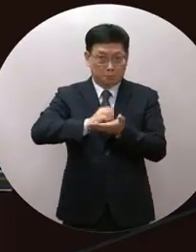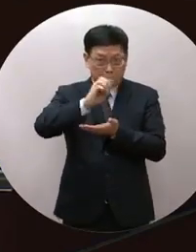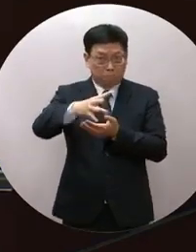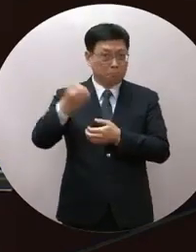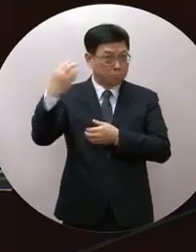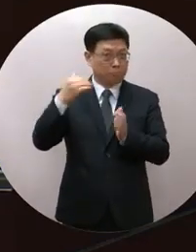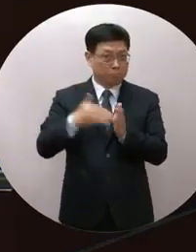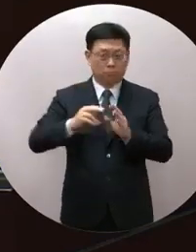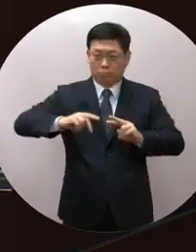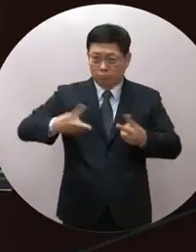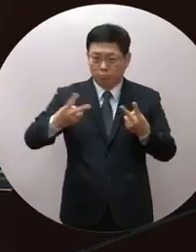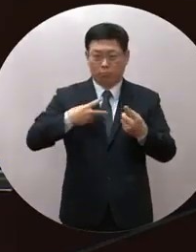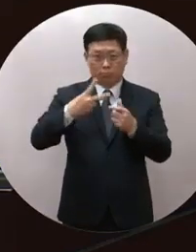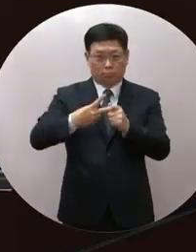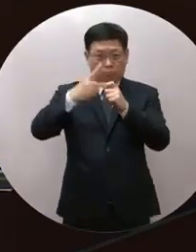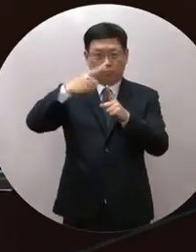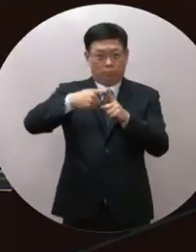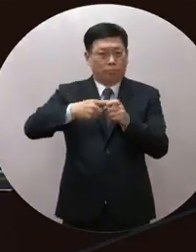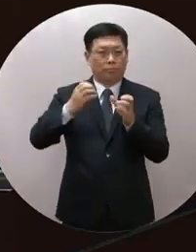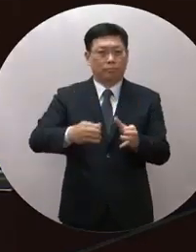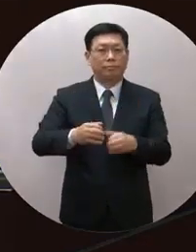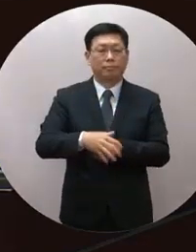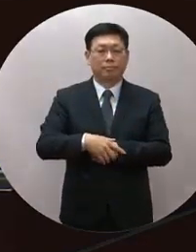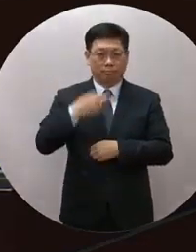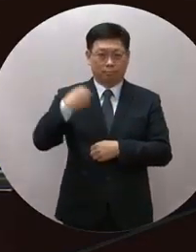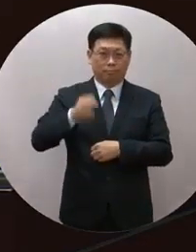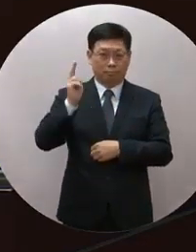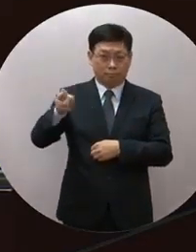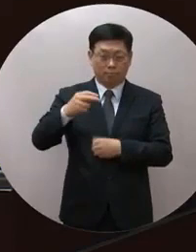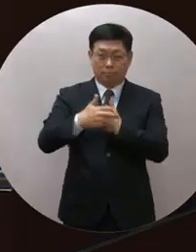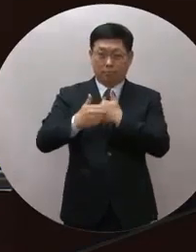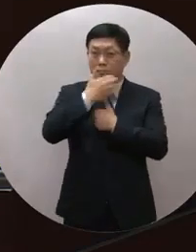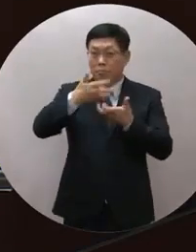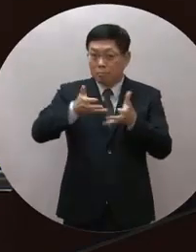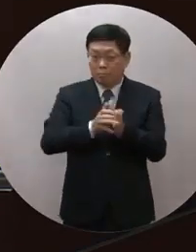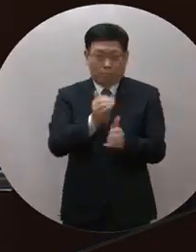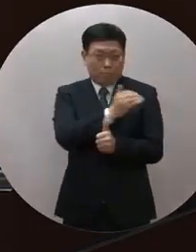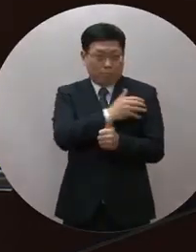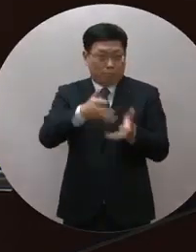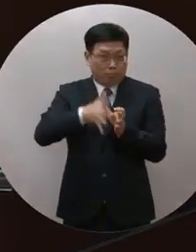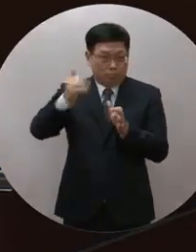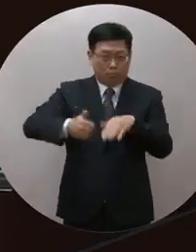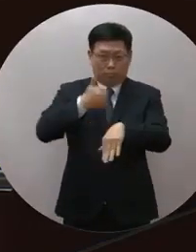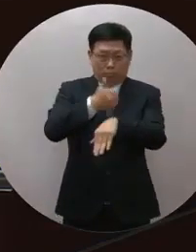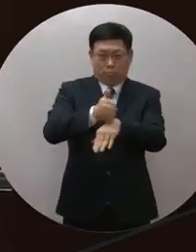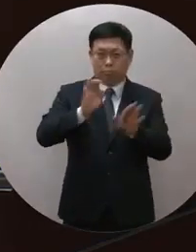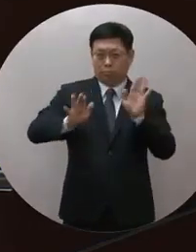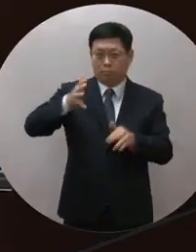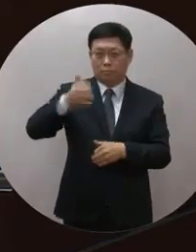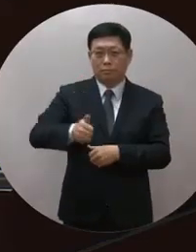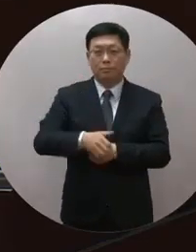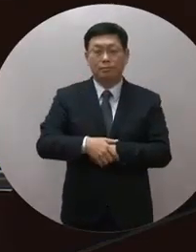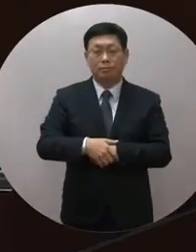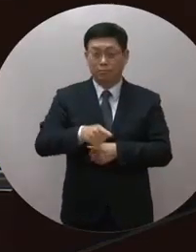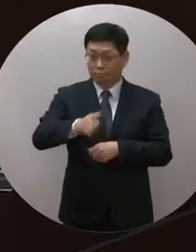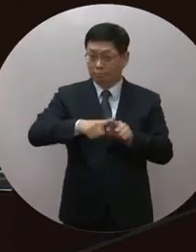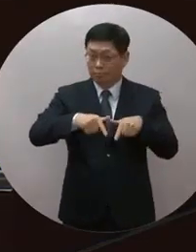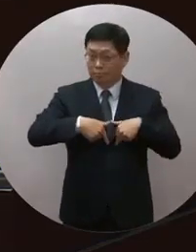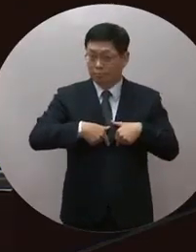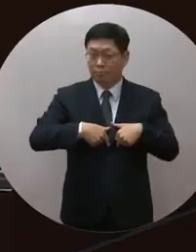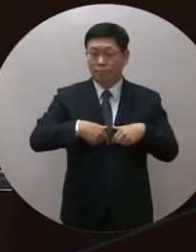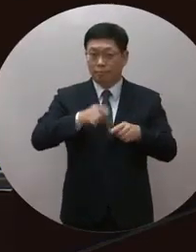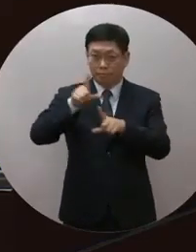布改为二级开设，并指派卫福部陈时中部长为指挥官。疫情中